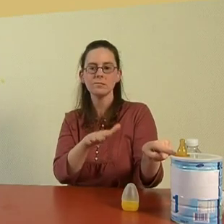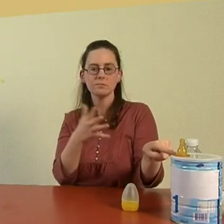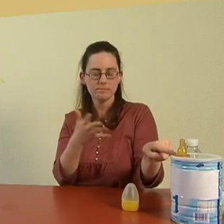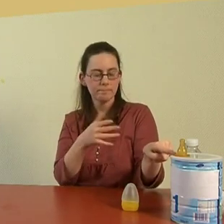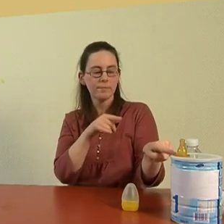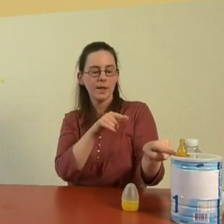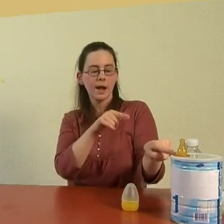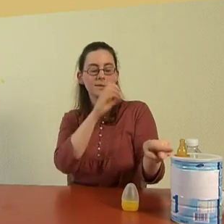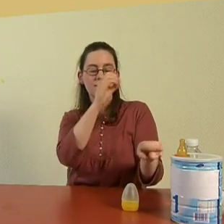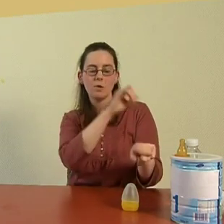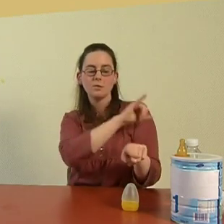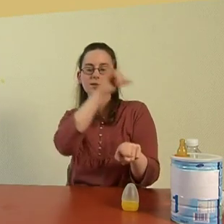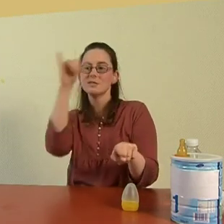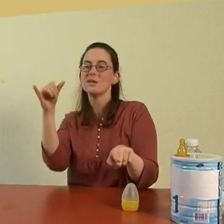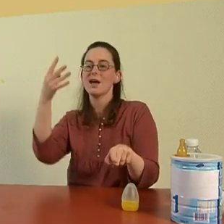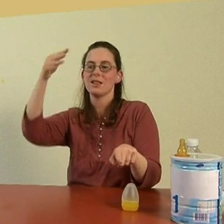âge,